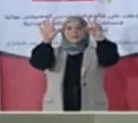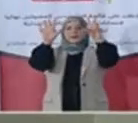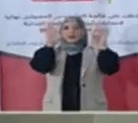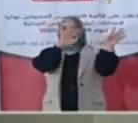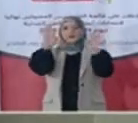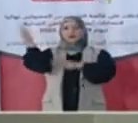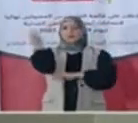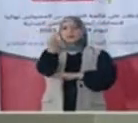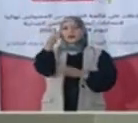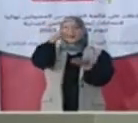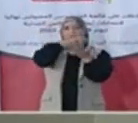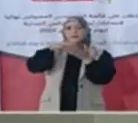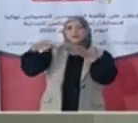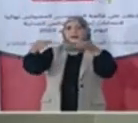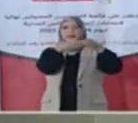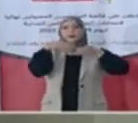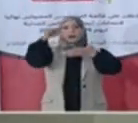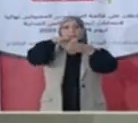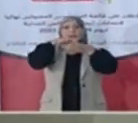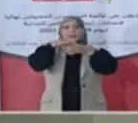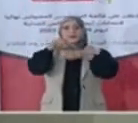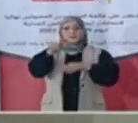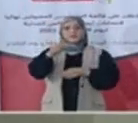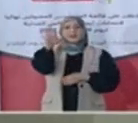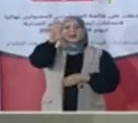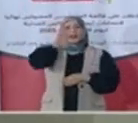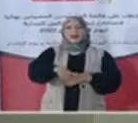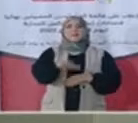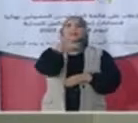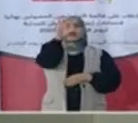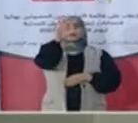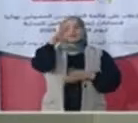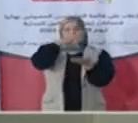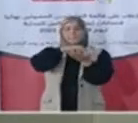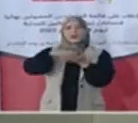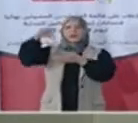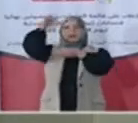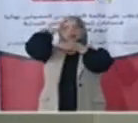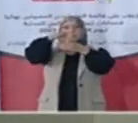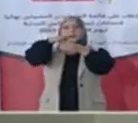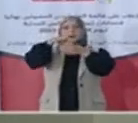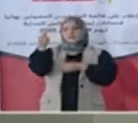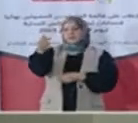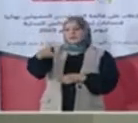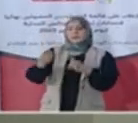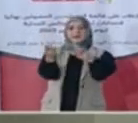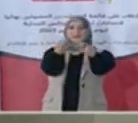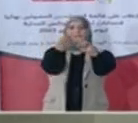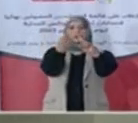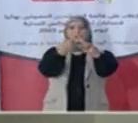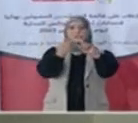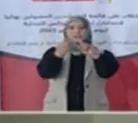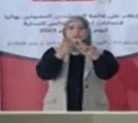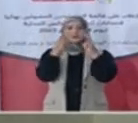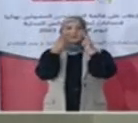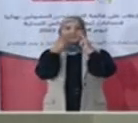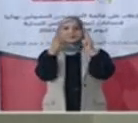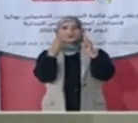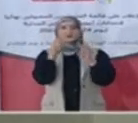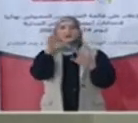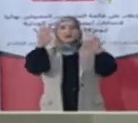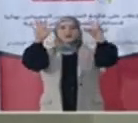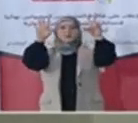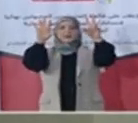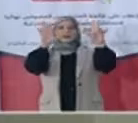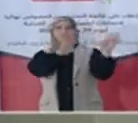98% من الدوائر الانتخابية تحتوي على أقل من 5 مراكز اقتراع، وعدد هام جدا وملفت، يعني كنقول